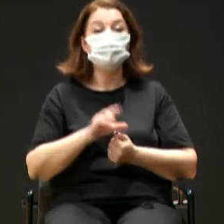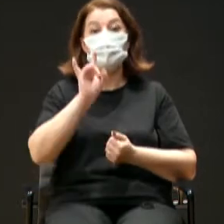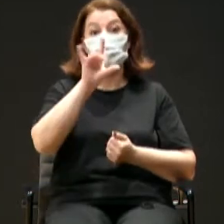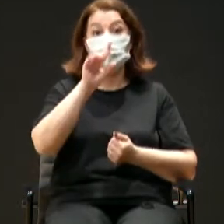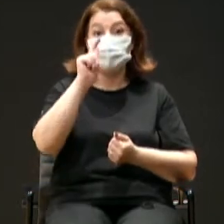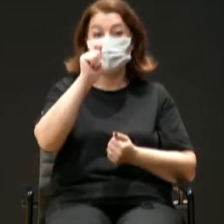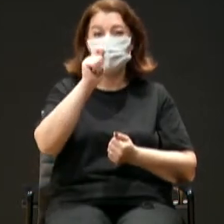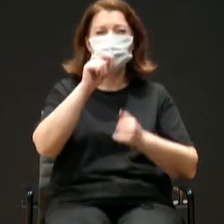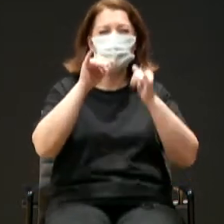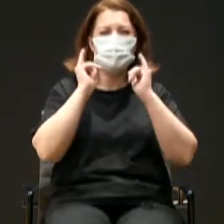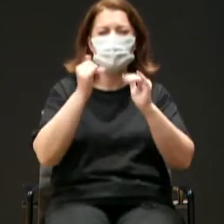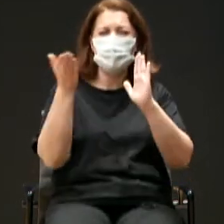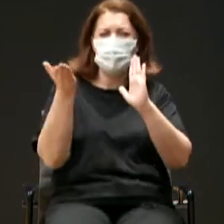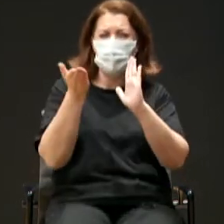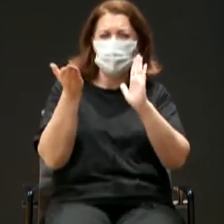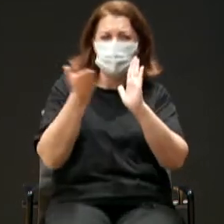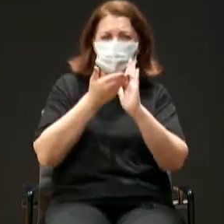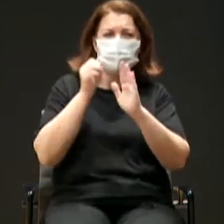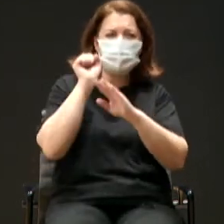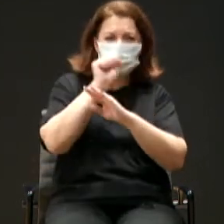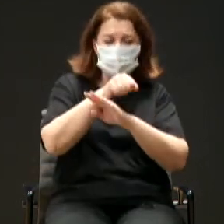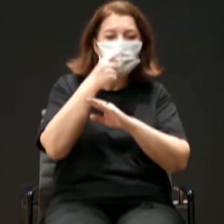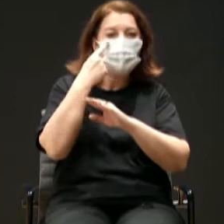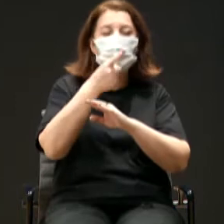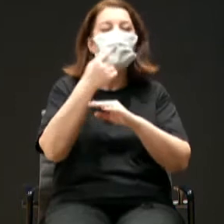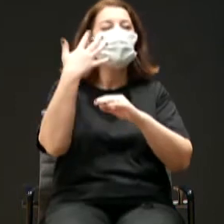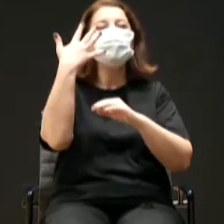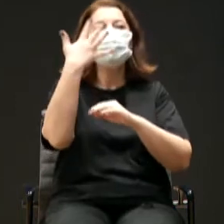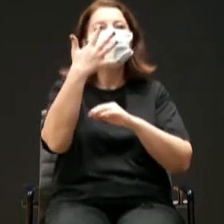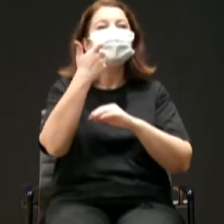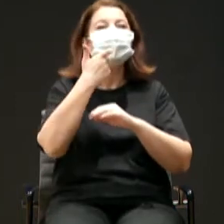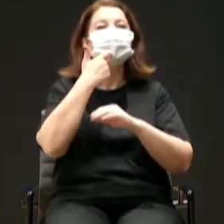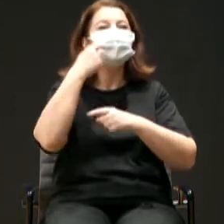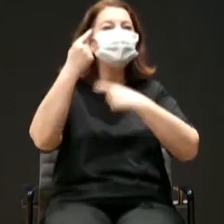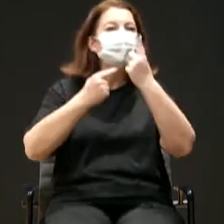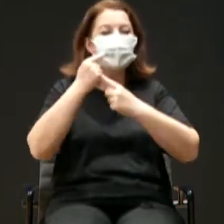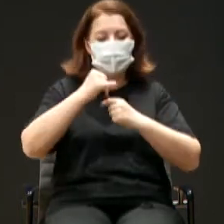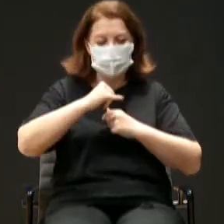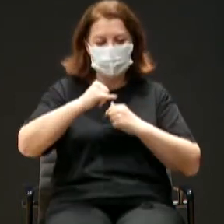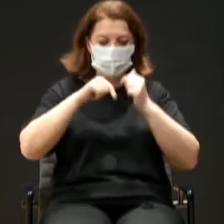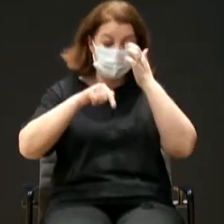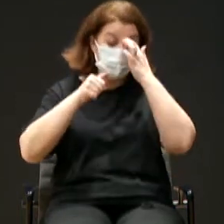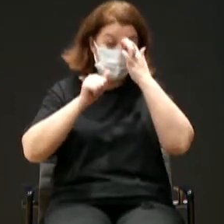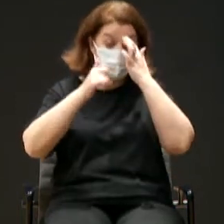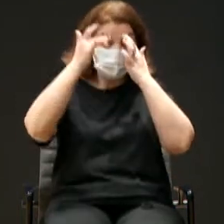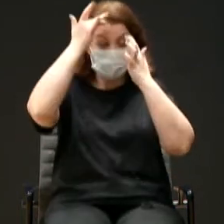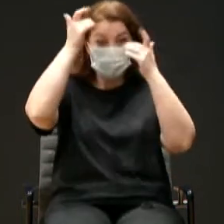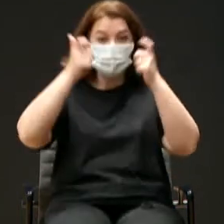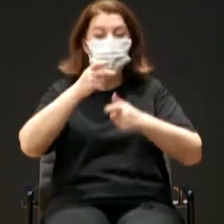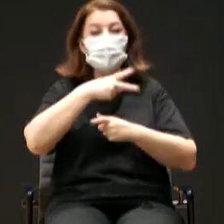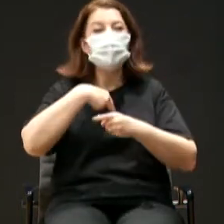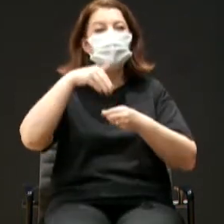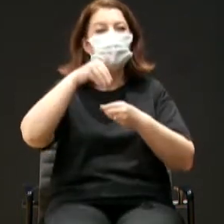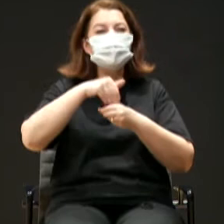15 Temmuz hain darbe gecesinin 5. yıl dönümünün yaklaştığı bu günlerde Beylikdüzü Belediye